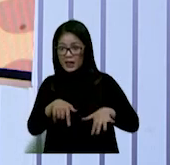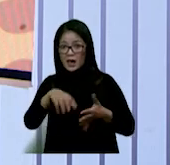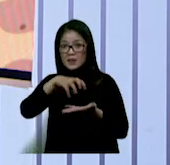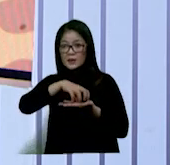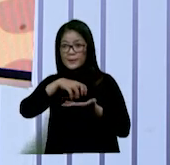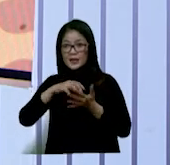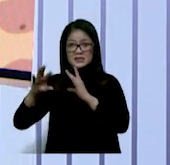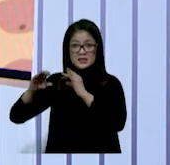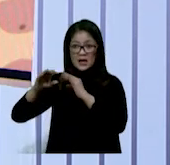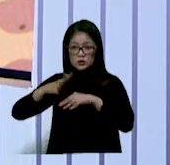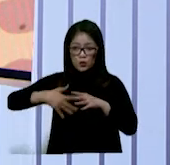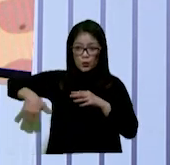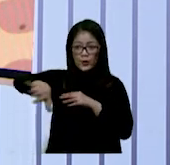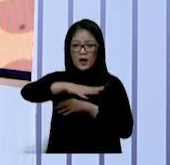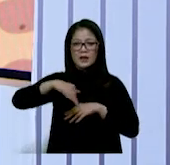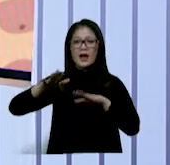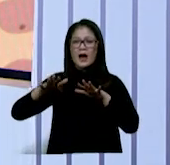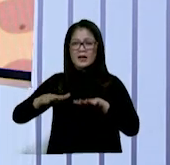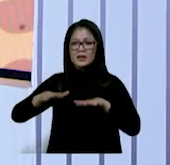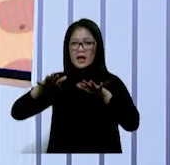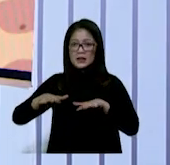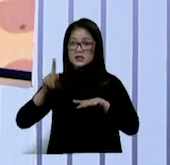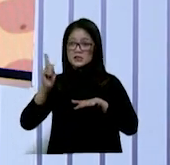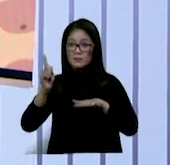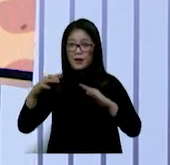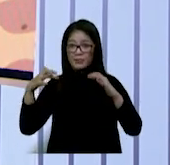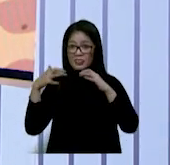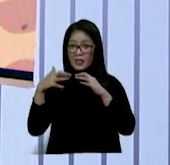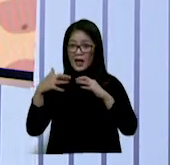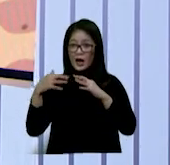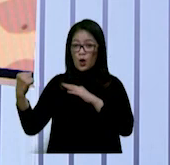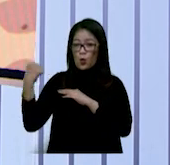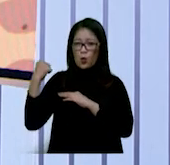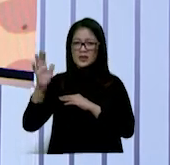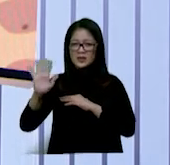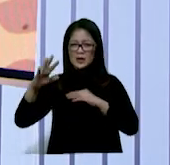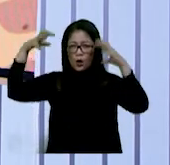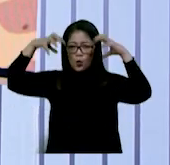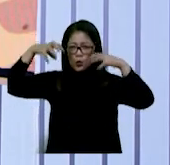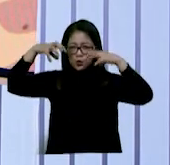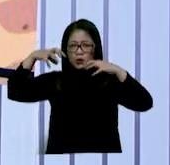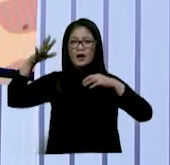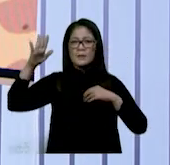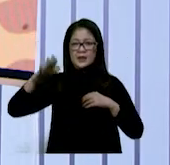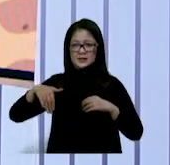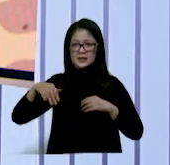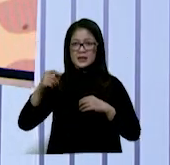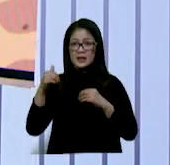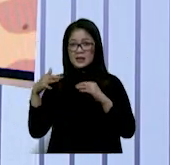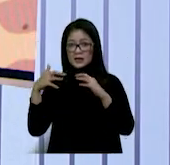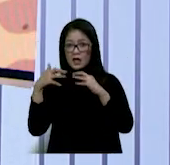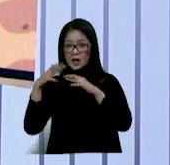masuk musim hujan dan kondisi tanah yang jenuh banyak air sehingga memang berpotensi longsor jika terjadi gempa susulan. Masyarakat